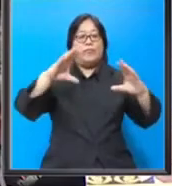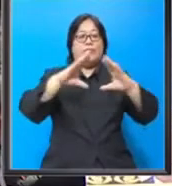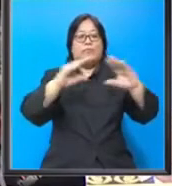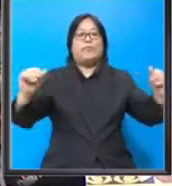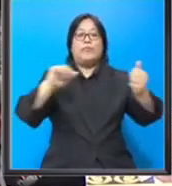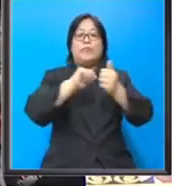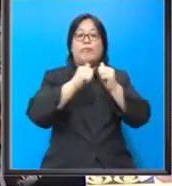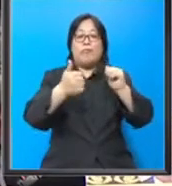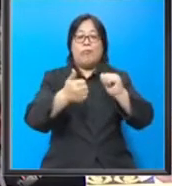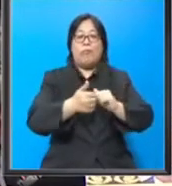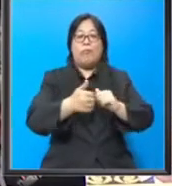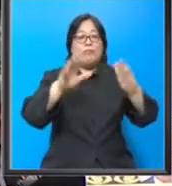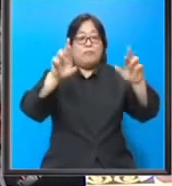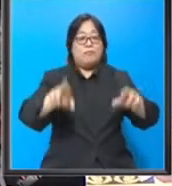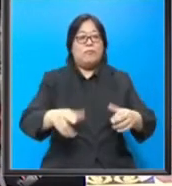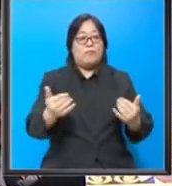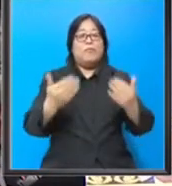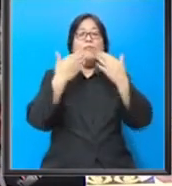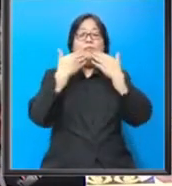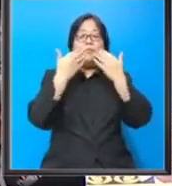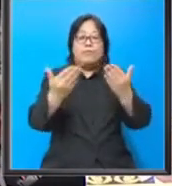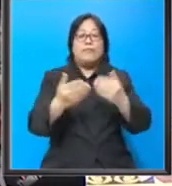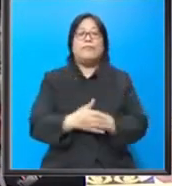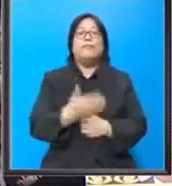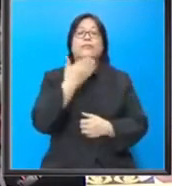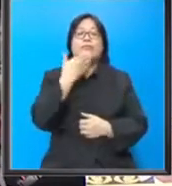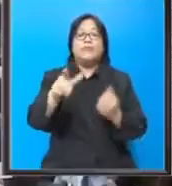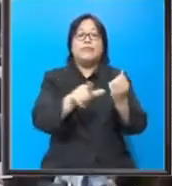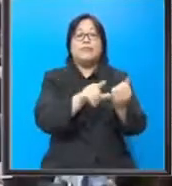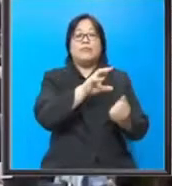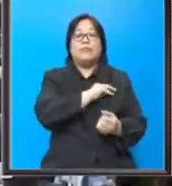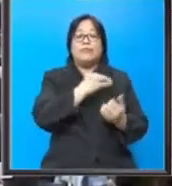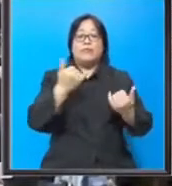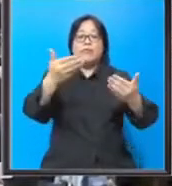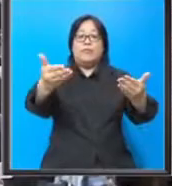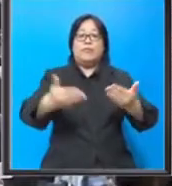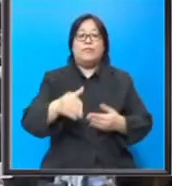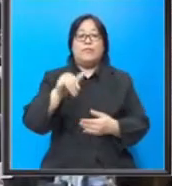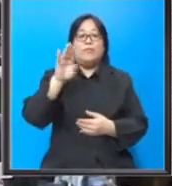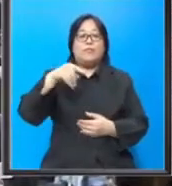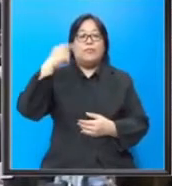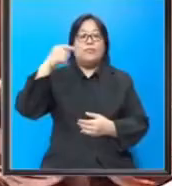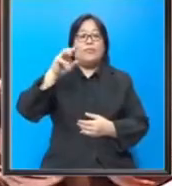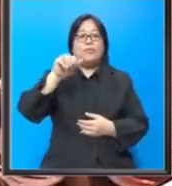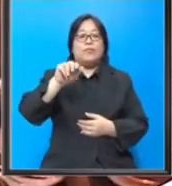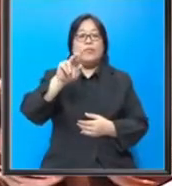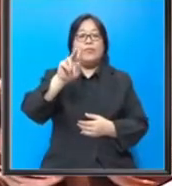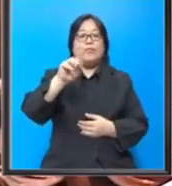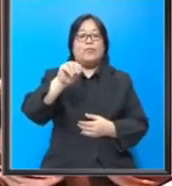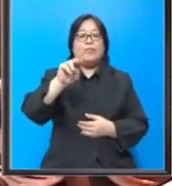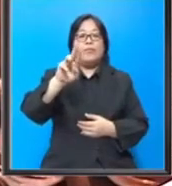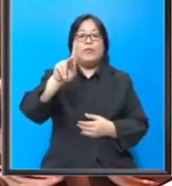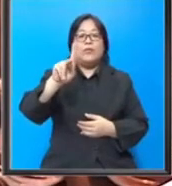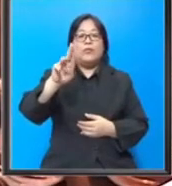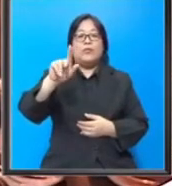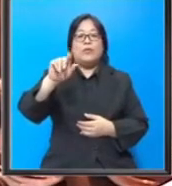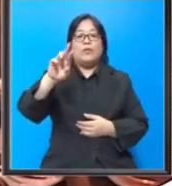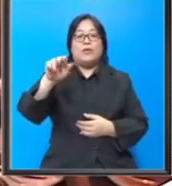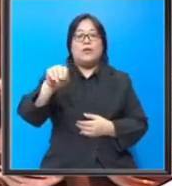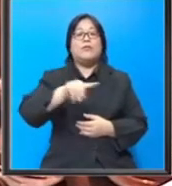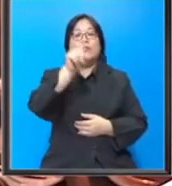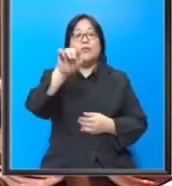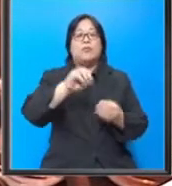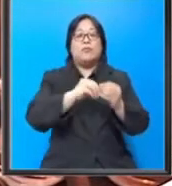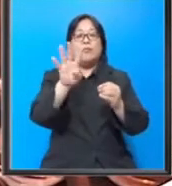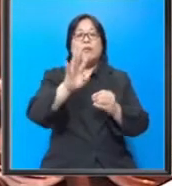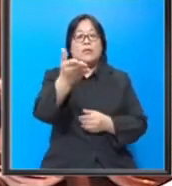Ini masalah yang dihadapi rakyat bernapas masih aja itu lemon free kalau typo ya rohman m kulasegaran ipuh barongsai